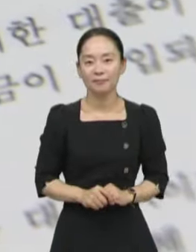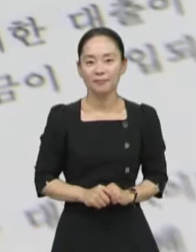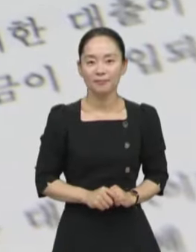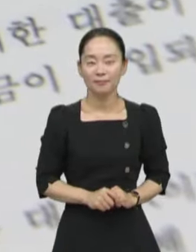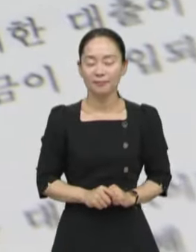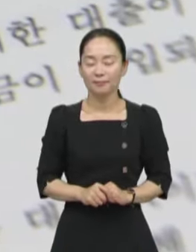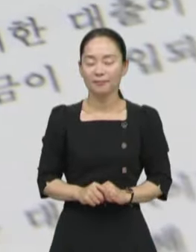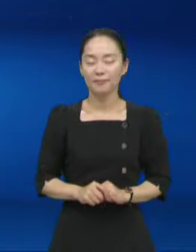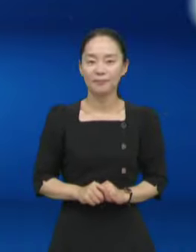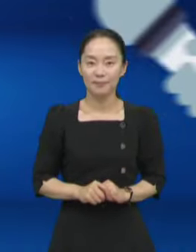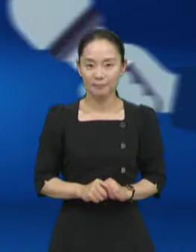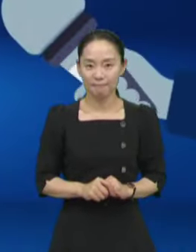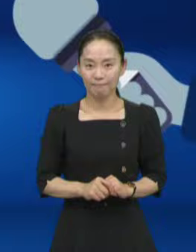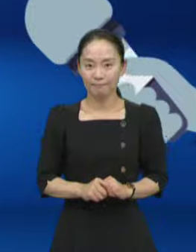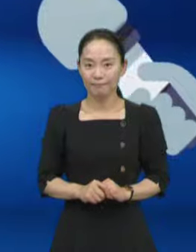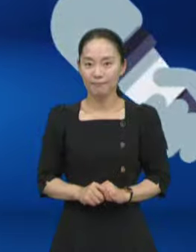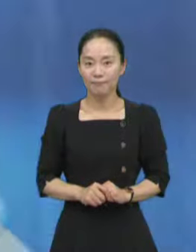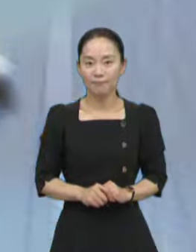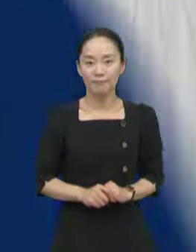조혜원입니다.